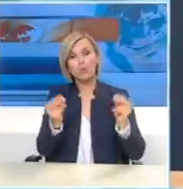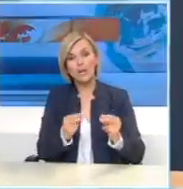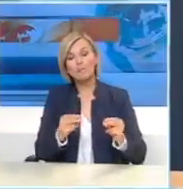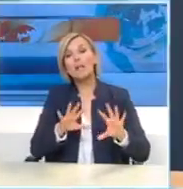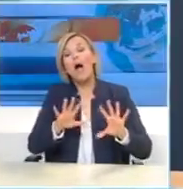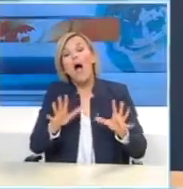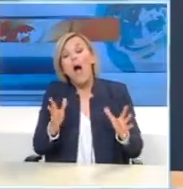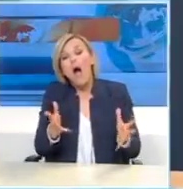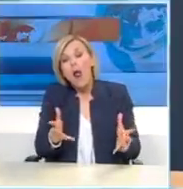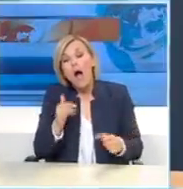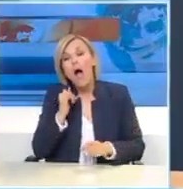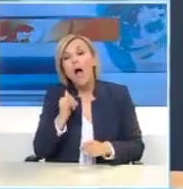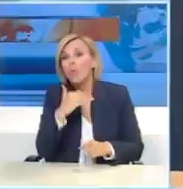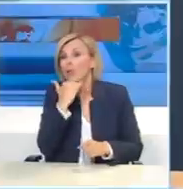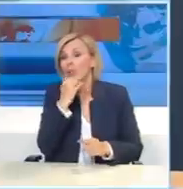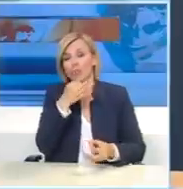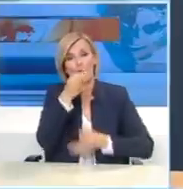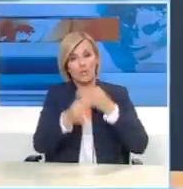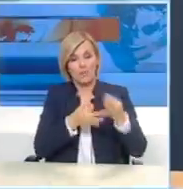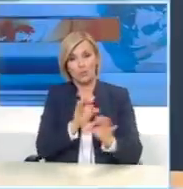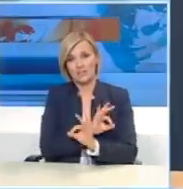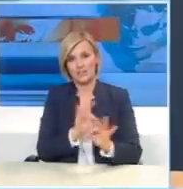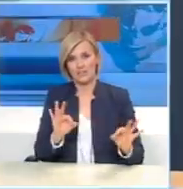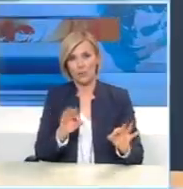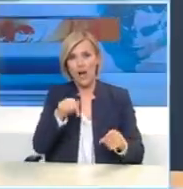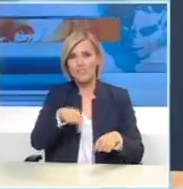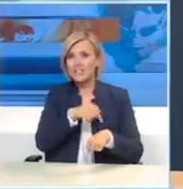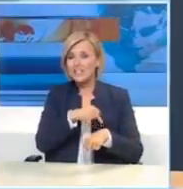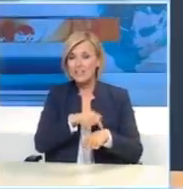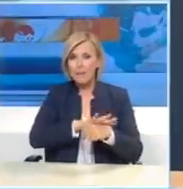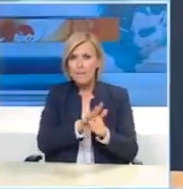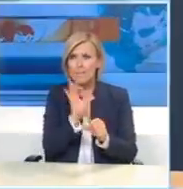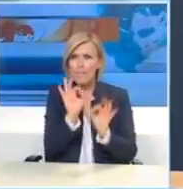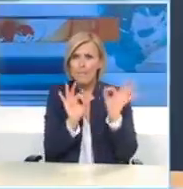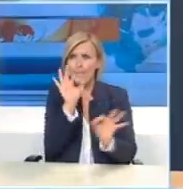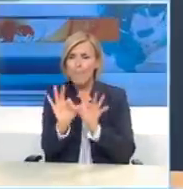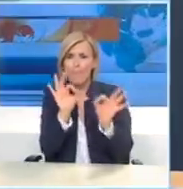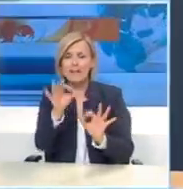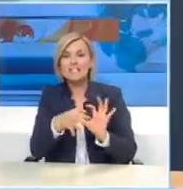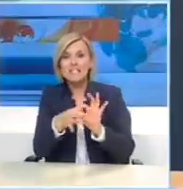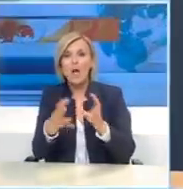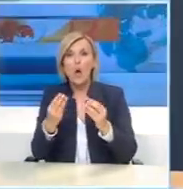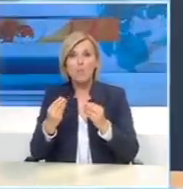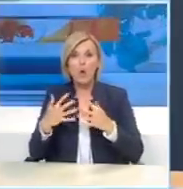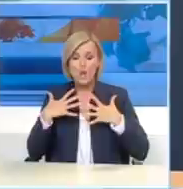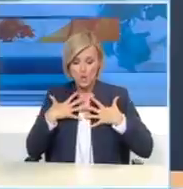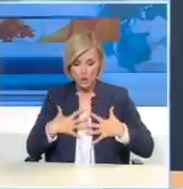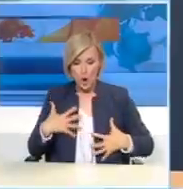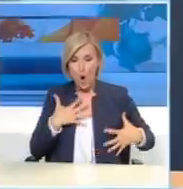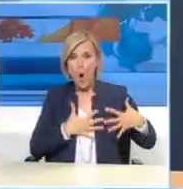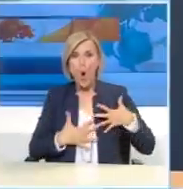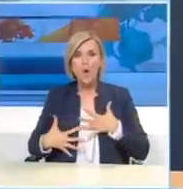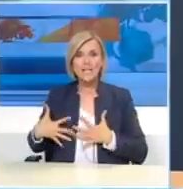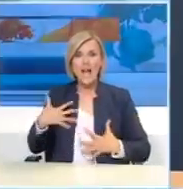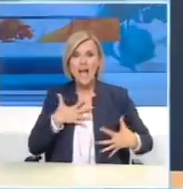αυτά, επειδή στην φάση αυτή της επιδημίας οι περισσότεροι οργανισμοί δίνουν το φάρμακο